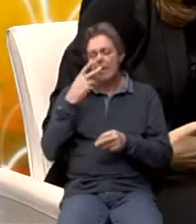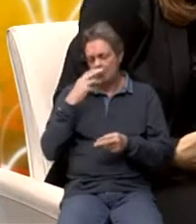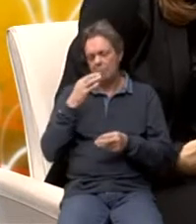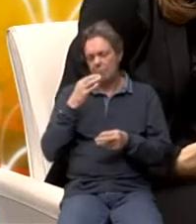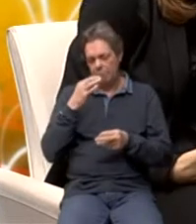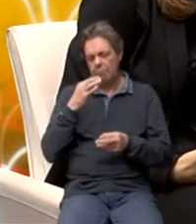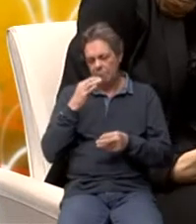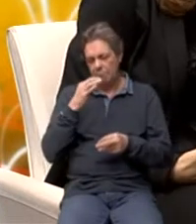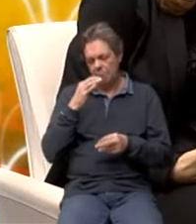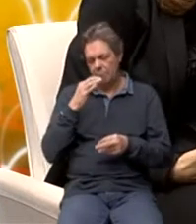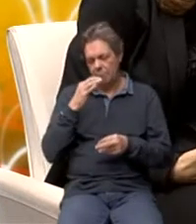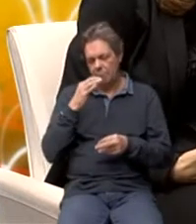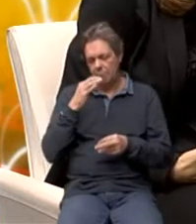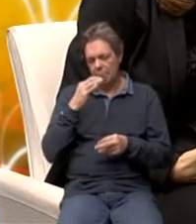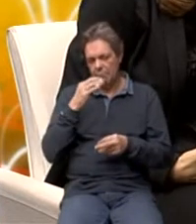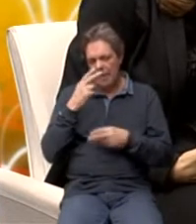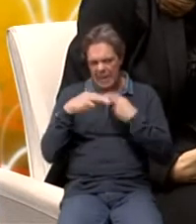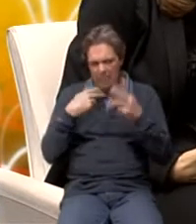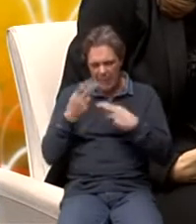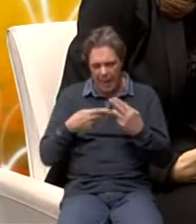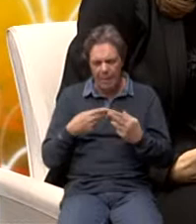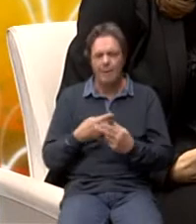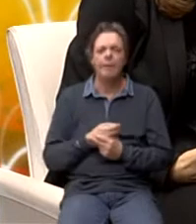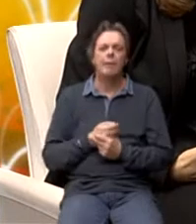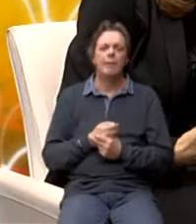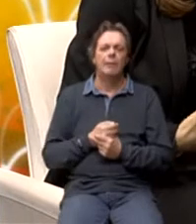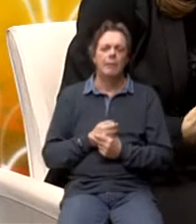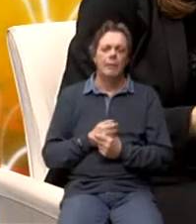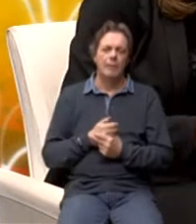poljoprivrede. Ona, znači, sada